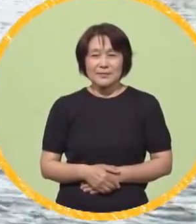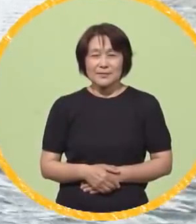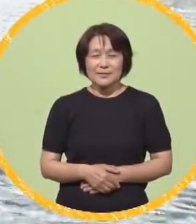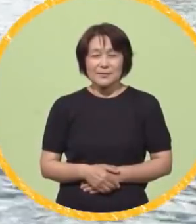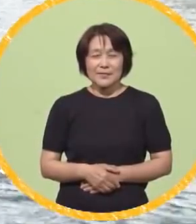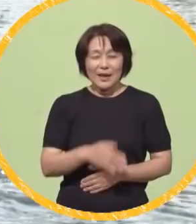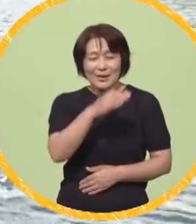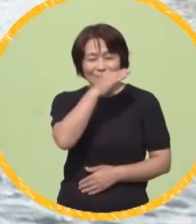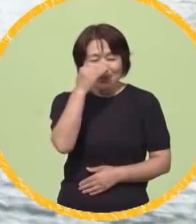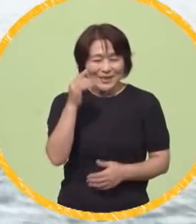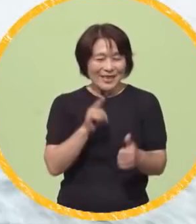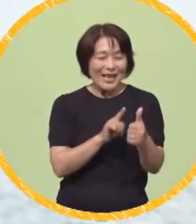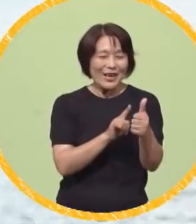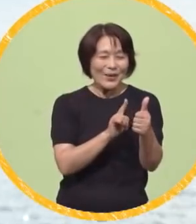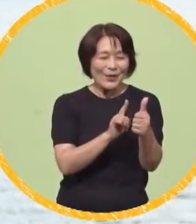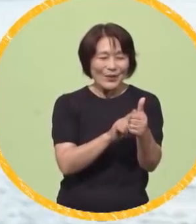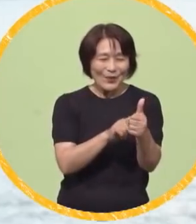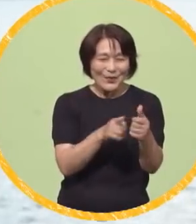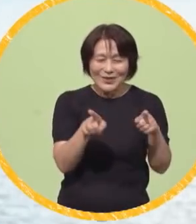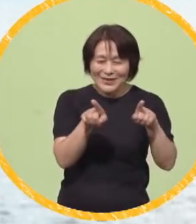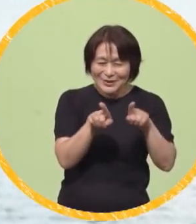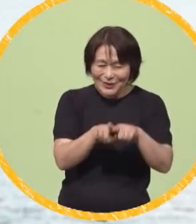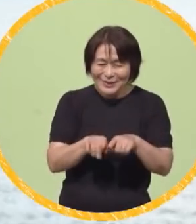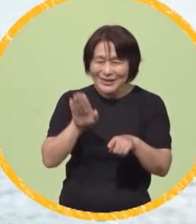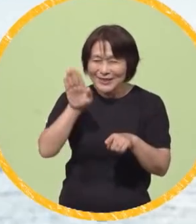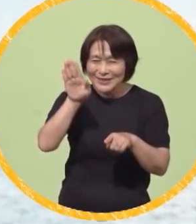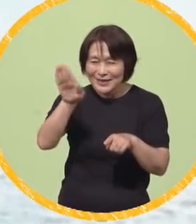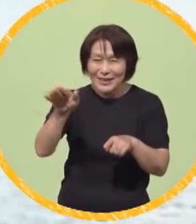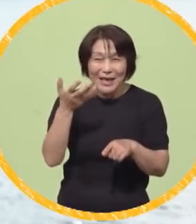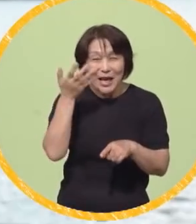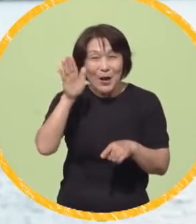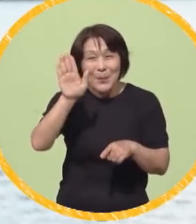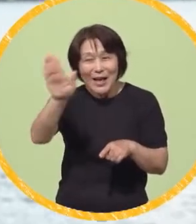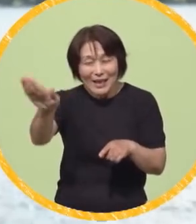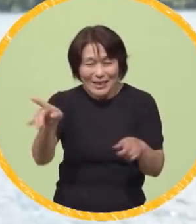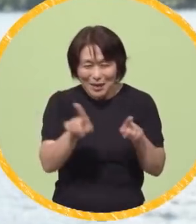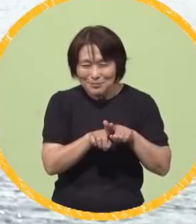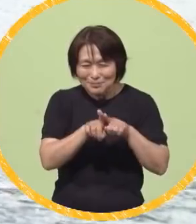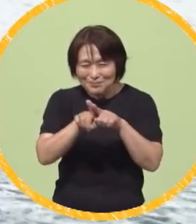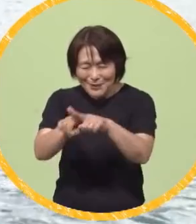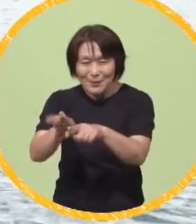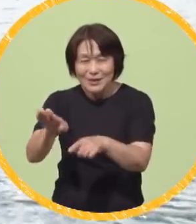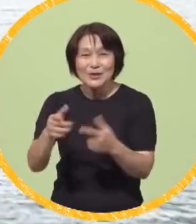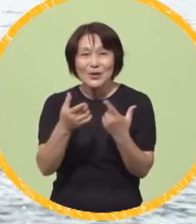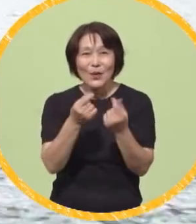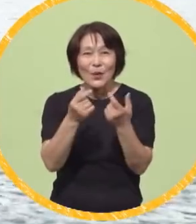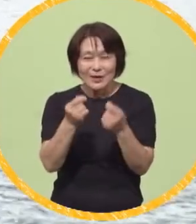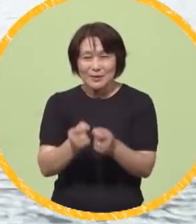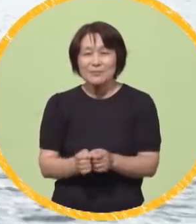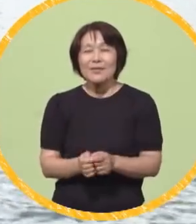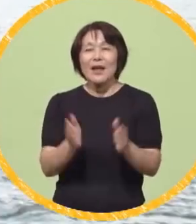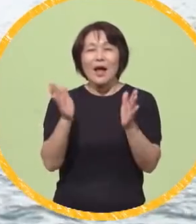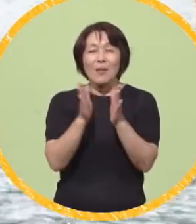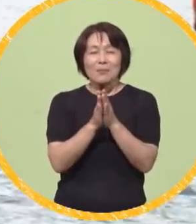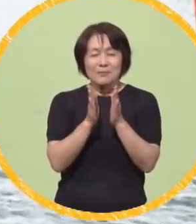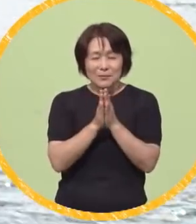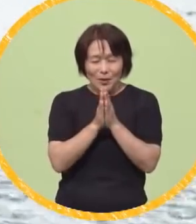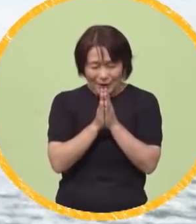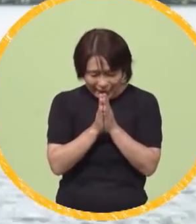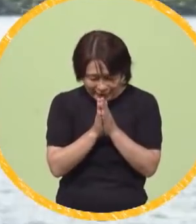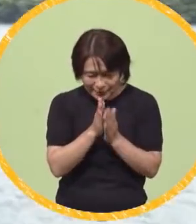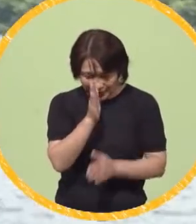素敵な人との素敵な未来が待ってますように。九頭竜様お願いします